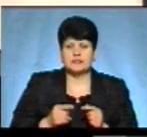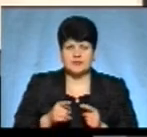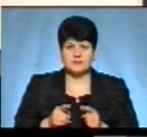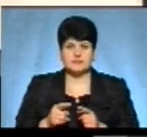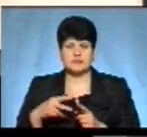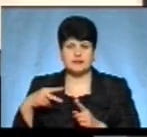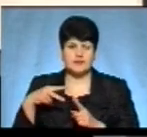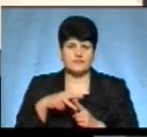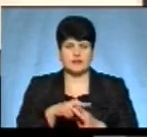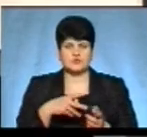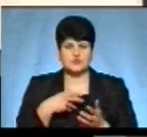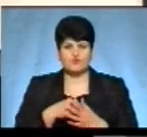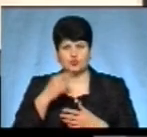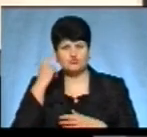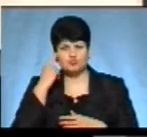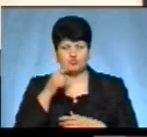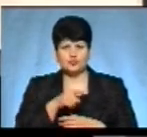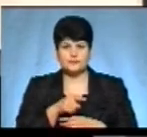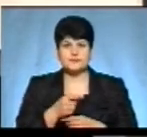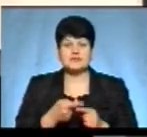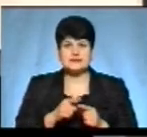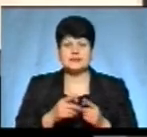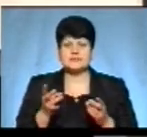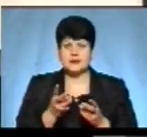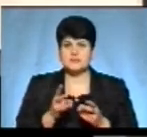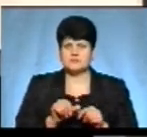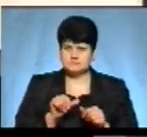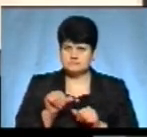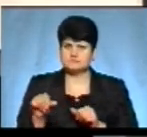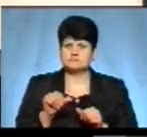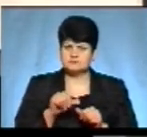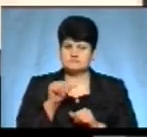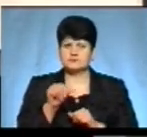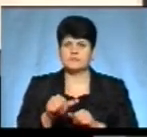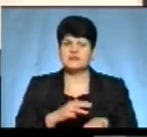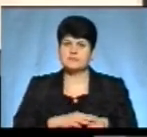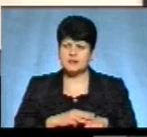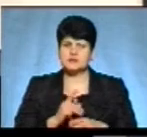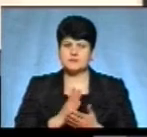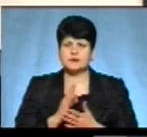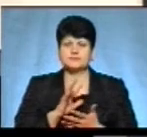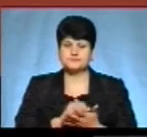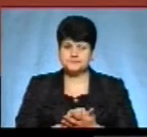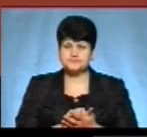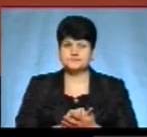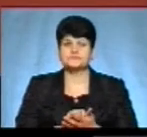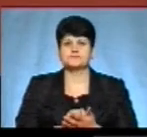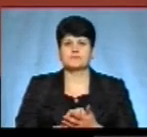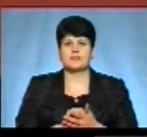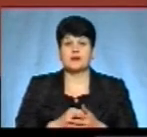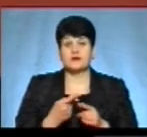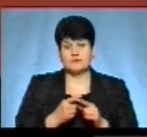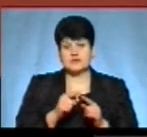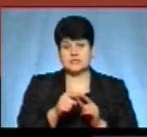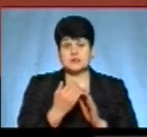нав'язувати їх в своє бачення, в свою думку. Це треба відсікати, і цим мають зайнятися правоохоронні органи. І в цих